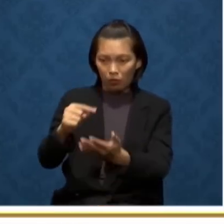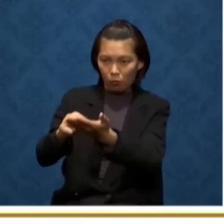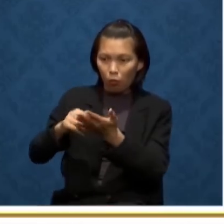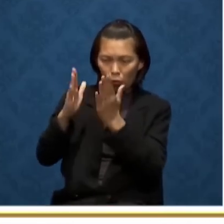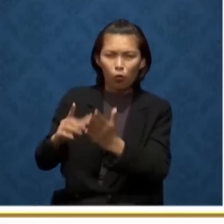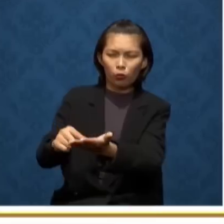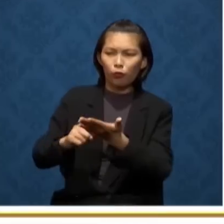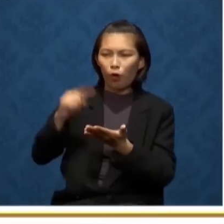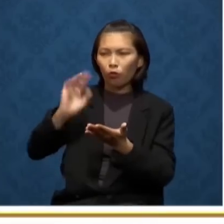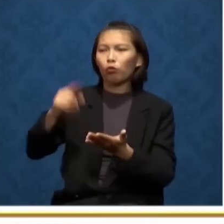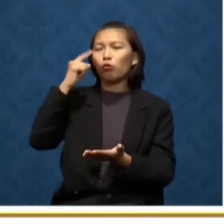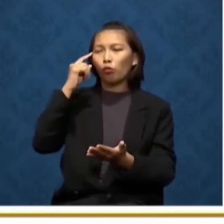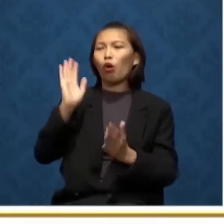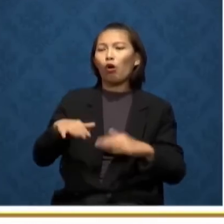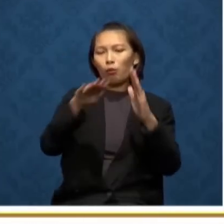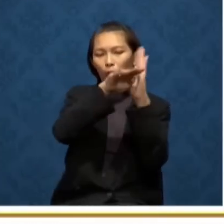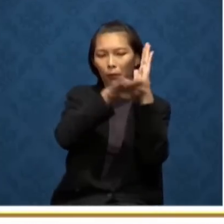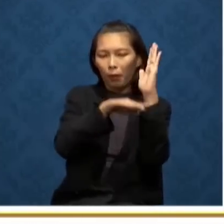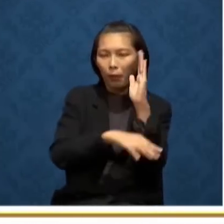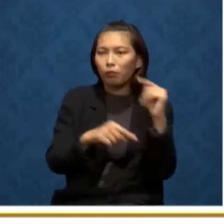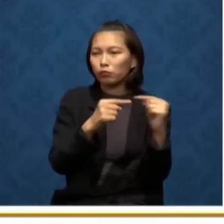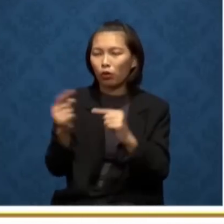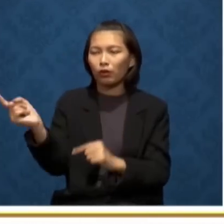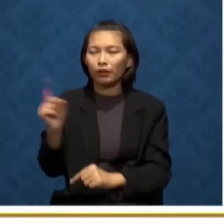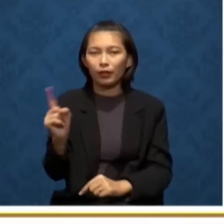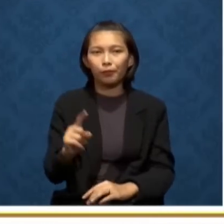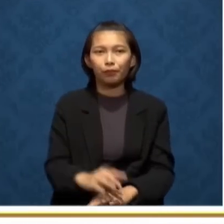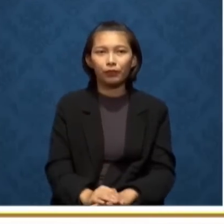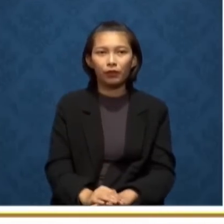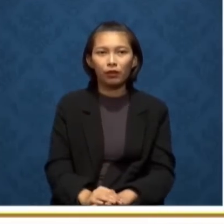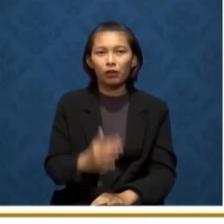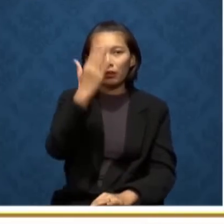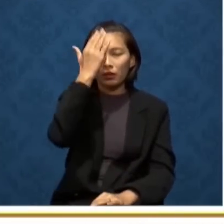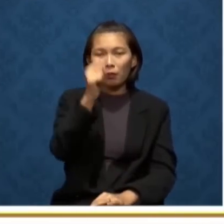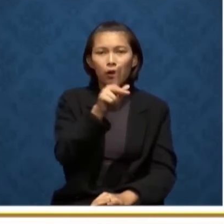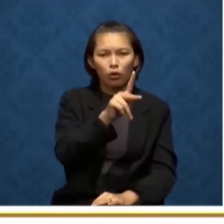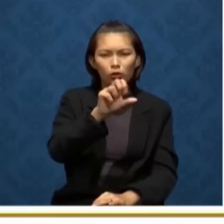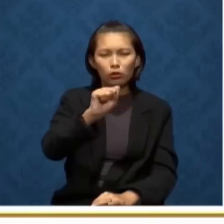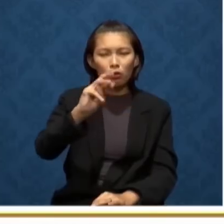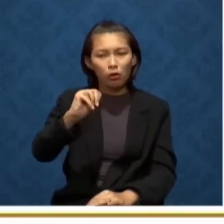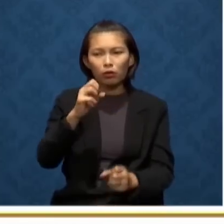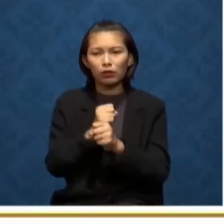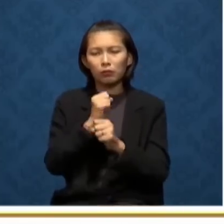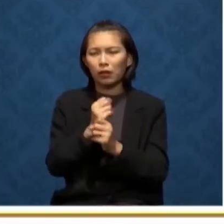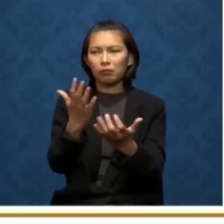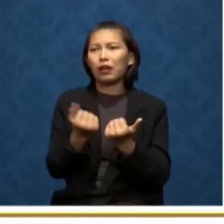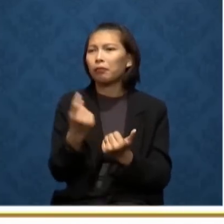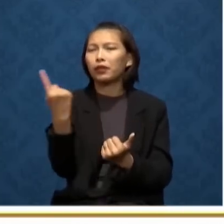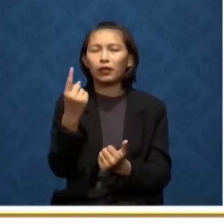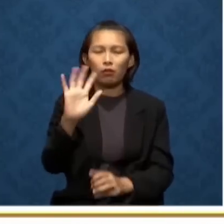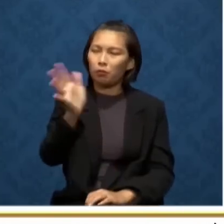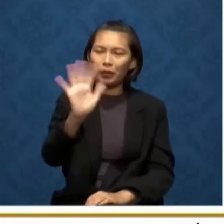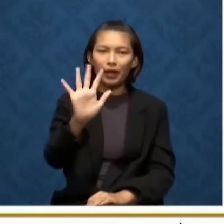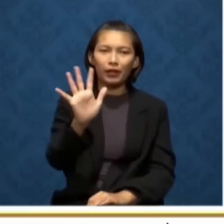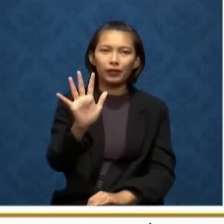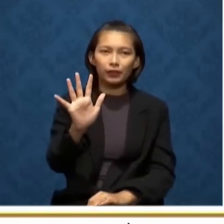าบถงขั้นตอนกระบวนการในการร้องอยทบอกแบว่ากรสม.ไม่ควรจะทำงใเชิงรับคือเน้นรับสะเป็ห